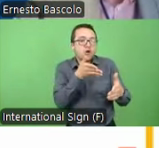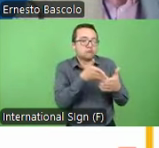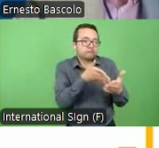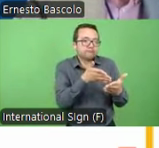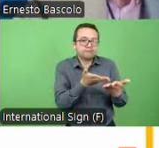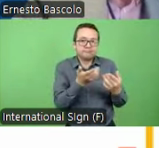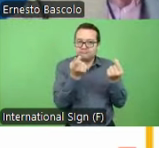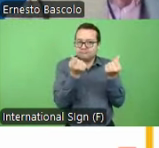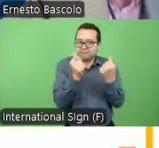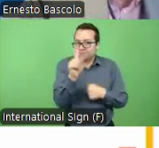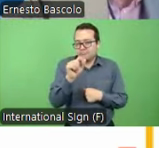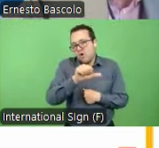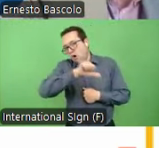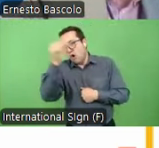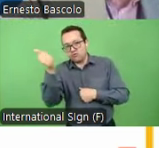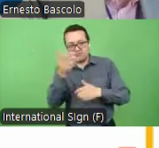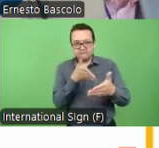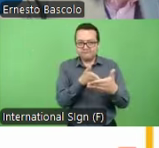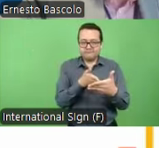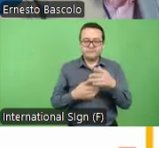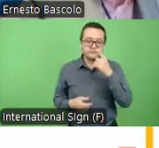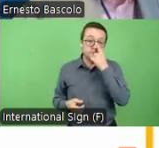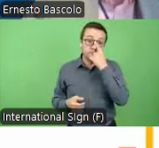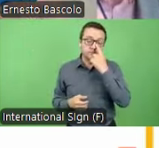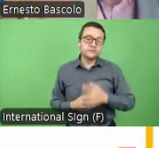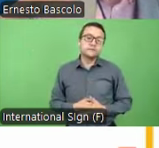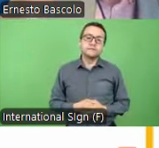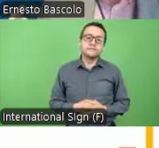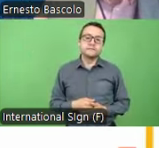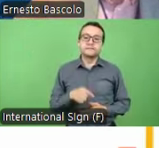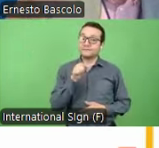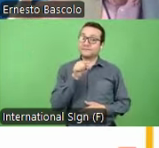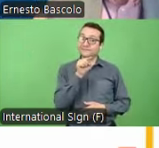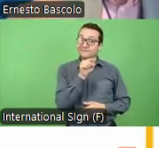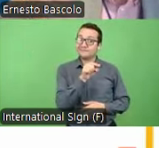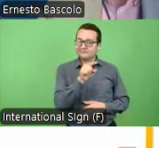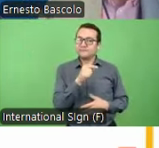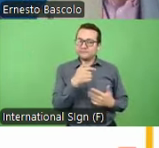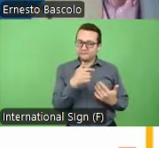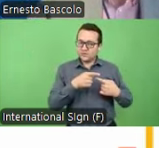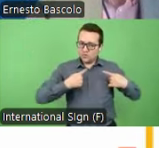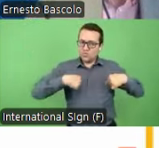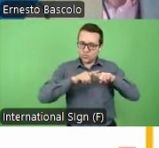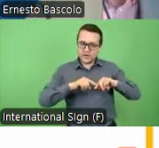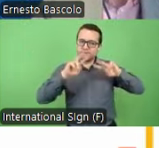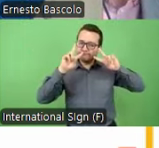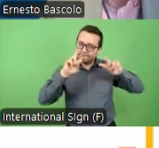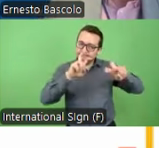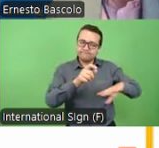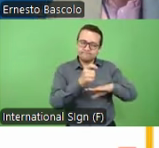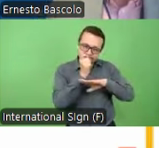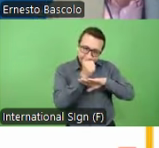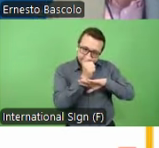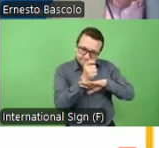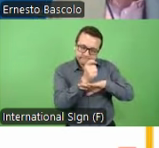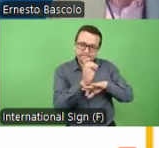financières. de uno de Deuxièmement, los nous indicadores avons un que hemos indicateur estado sosteniendo qui y a monitoreando a été través de los